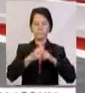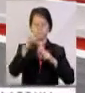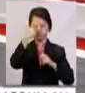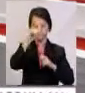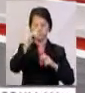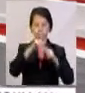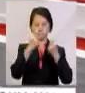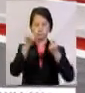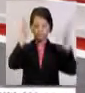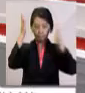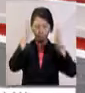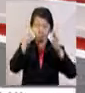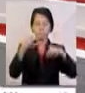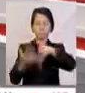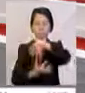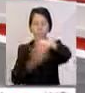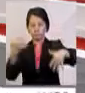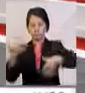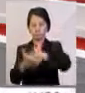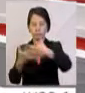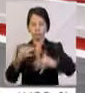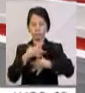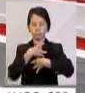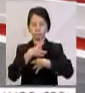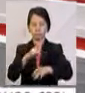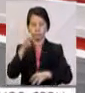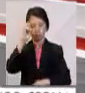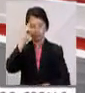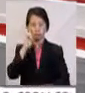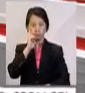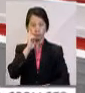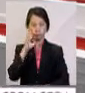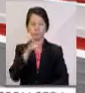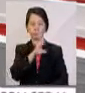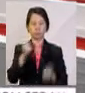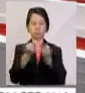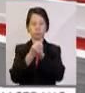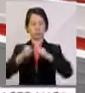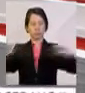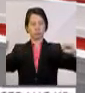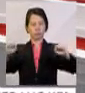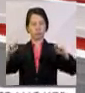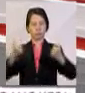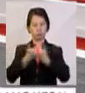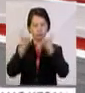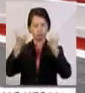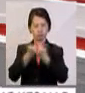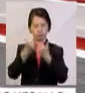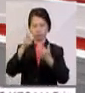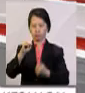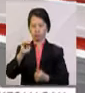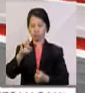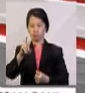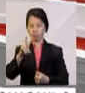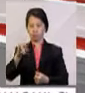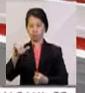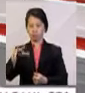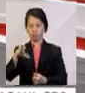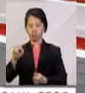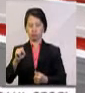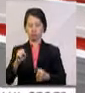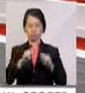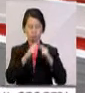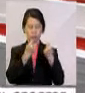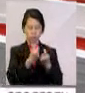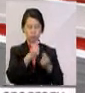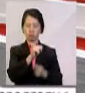Harimau Malaya untuk beramah mesra dengan peminat-peminat remaja. Selain persiapan menjelang perlawanan menentang Maldives, skuad kendalian Tan Cheng